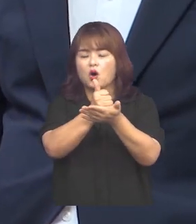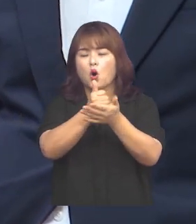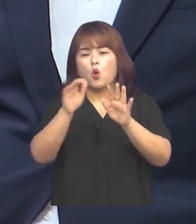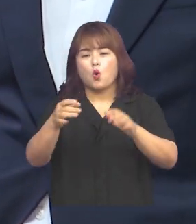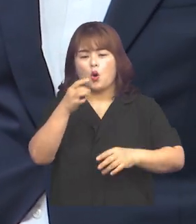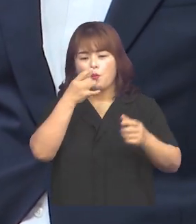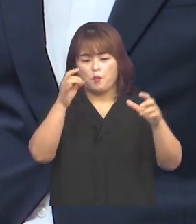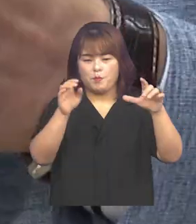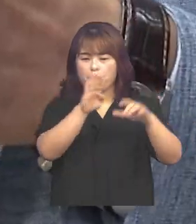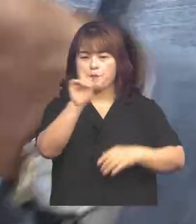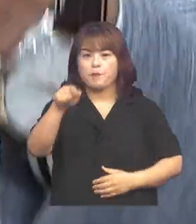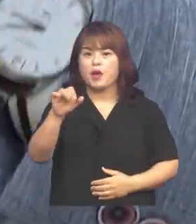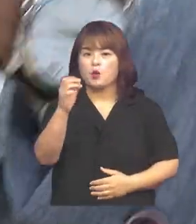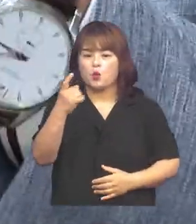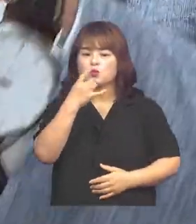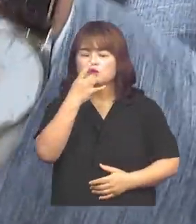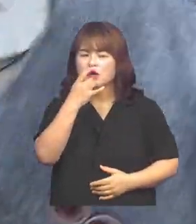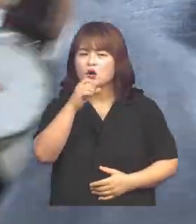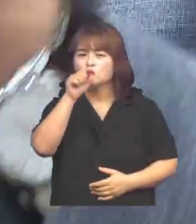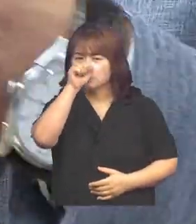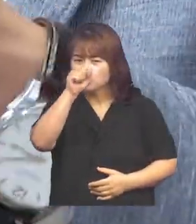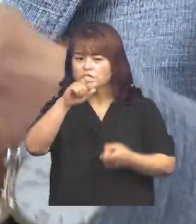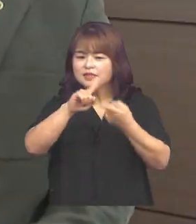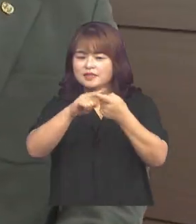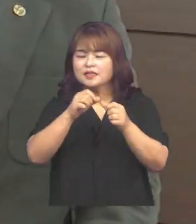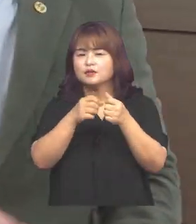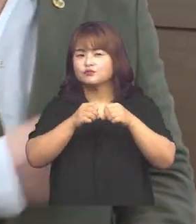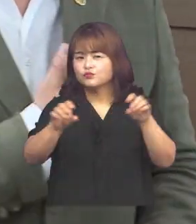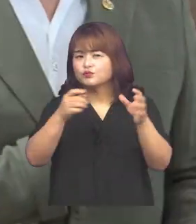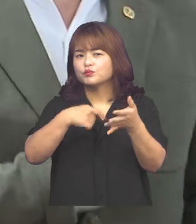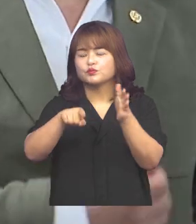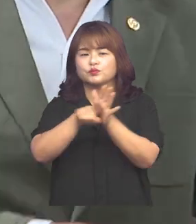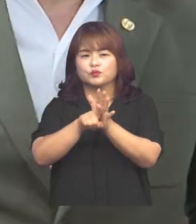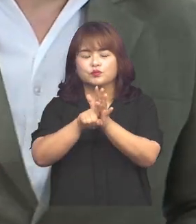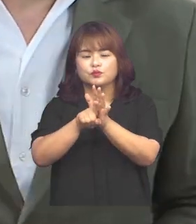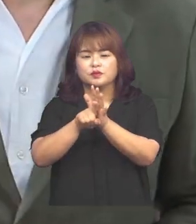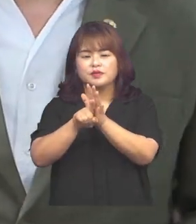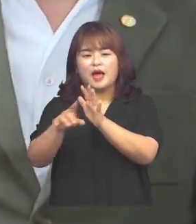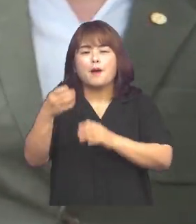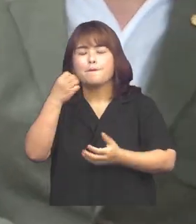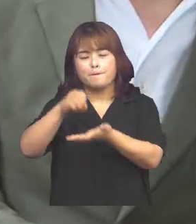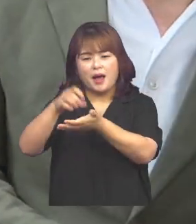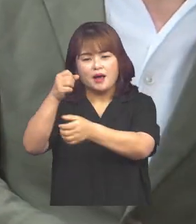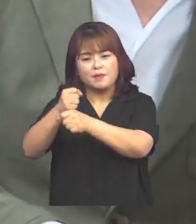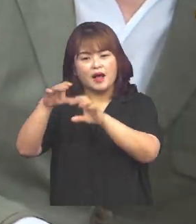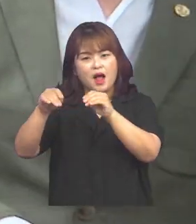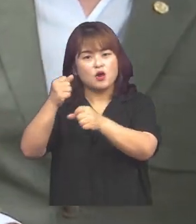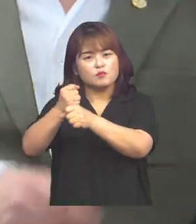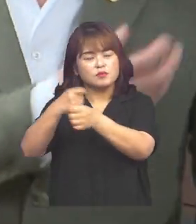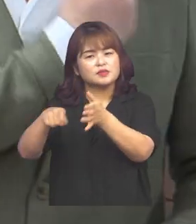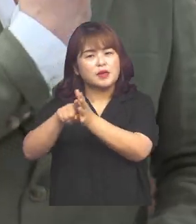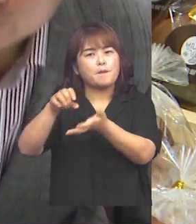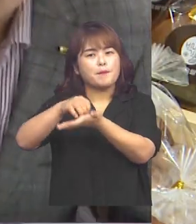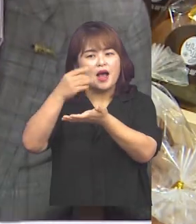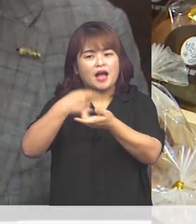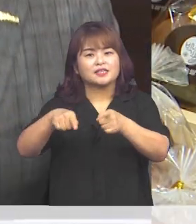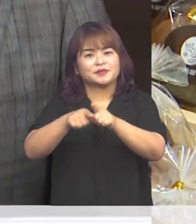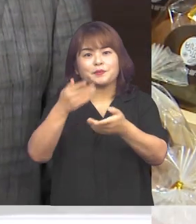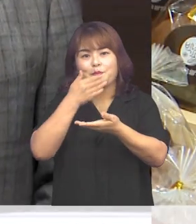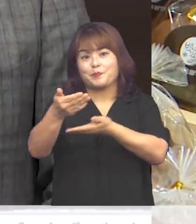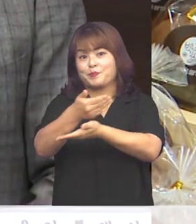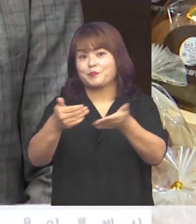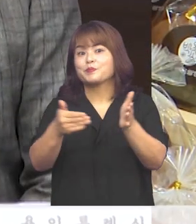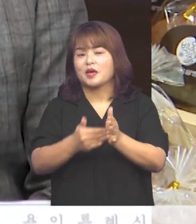홍보할 방안 등을 논의하며 협약식에 참석한 관계자들과 함께 백옥살로 만든 빵을 시식했습니다. 우리